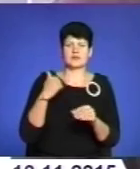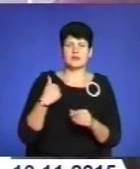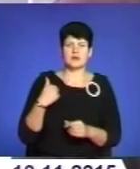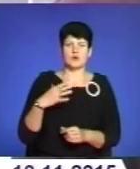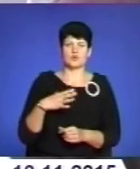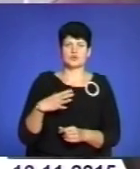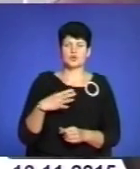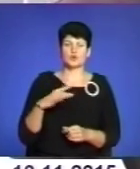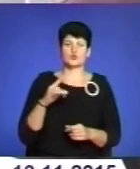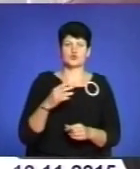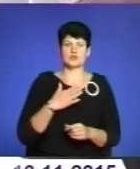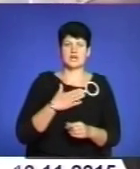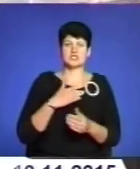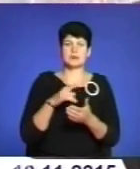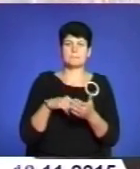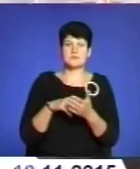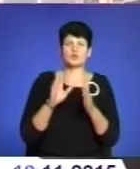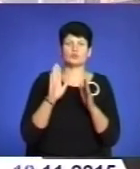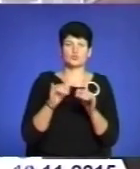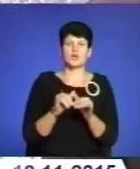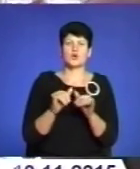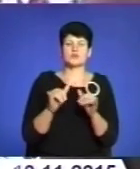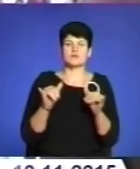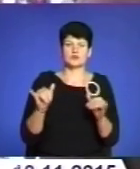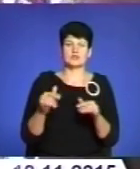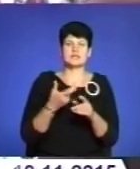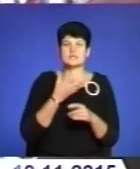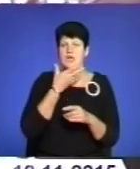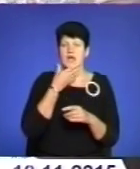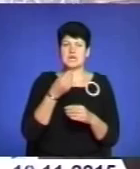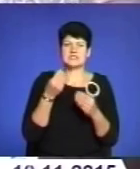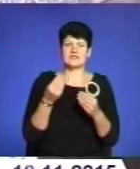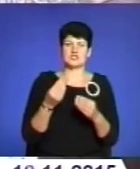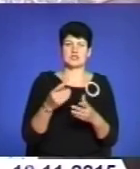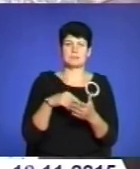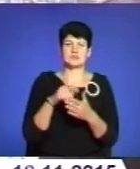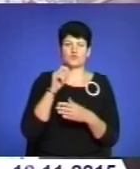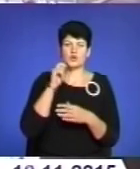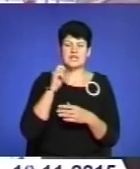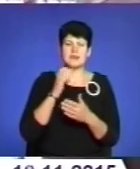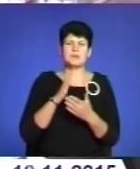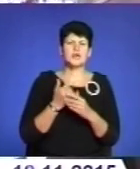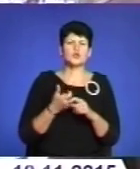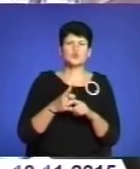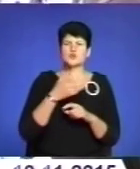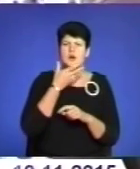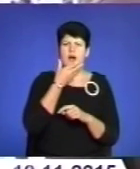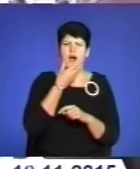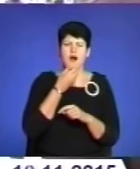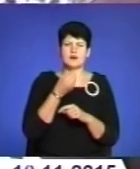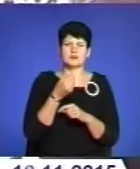що наше місто буде розвиватися, тому що воно одне з найгарніших в Україні. Має дуже гарний